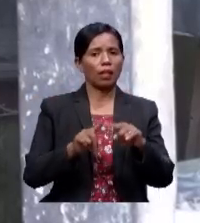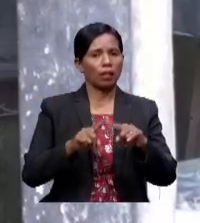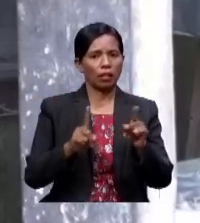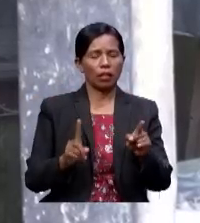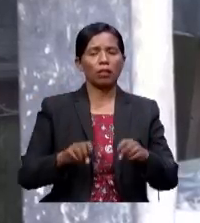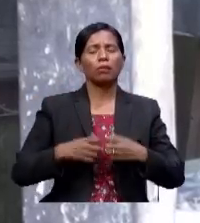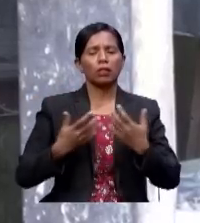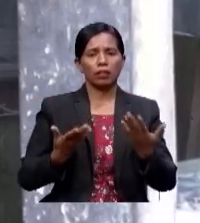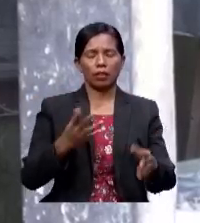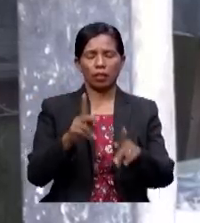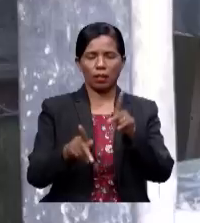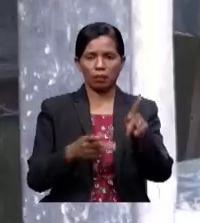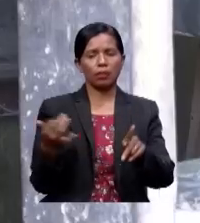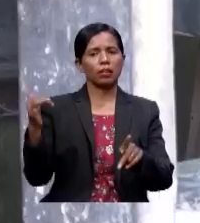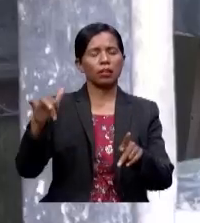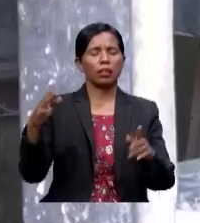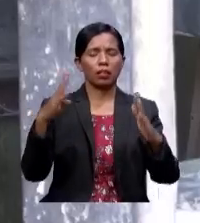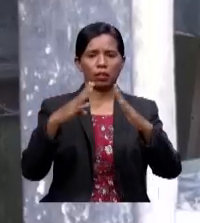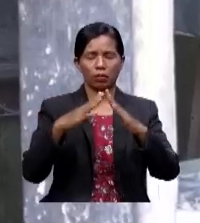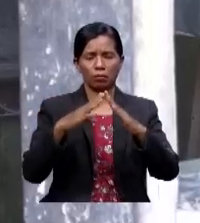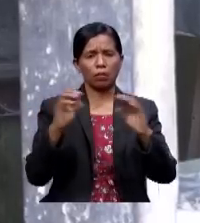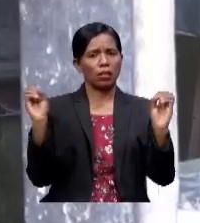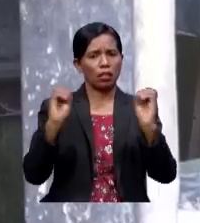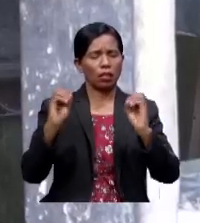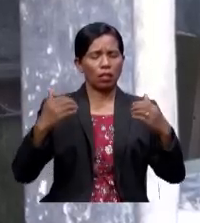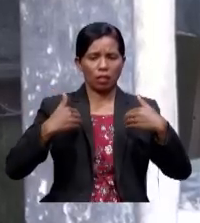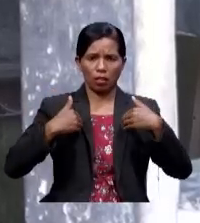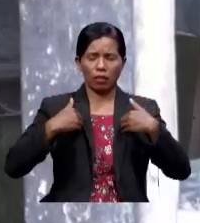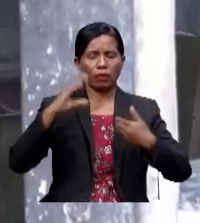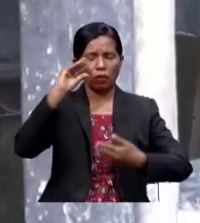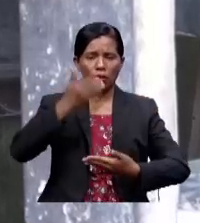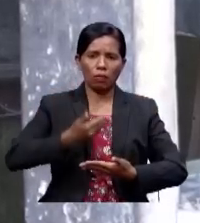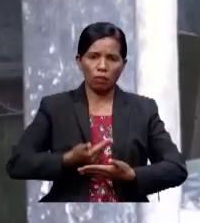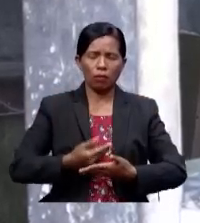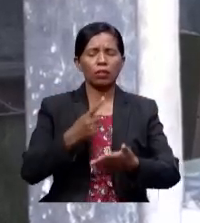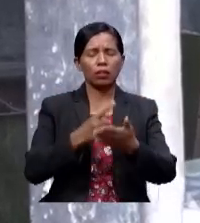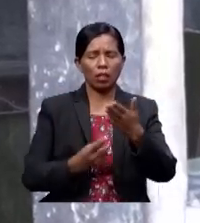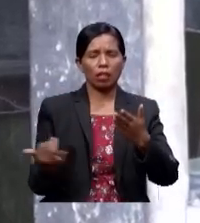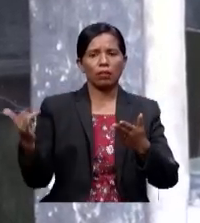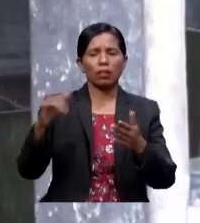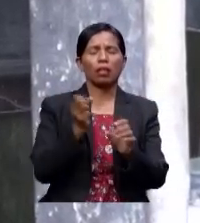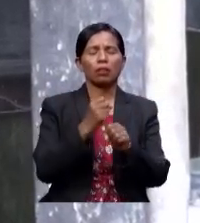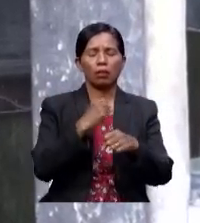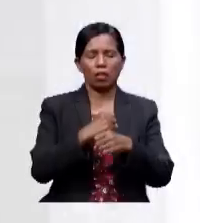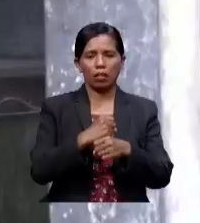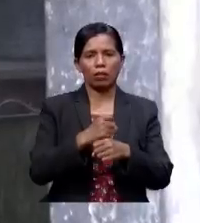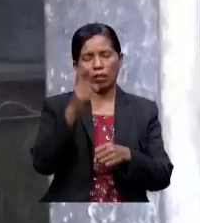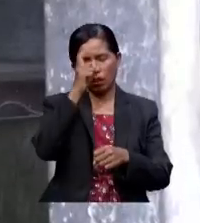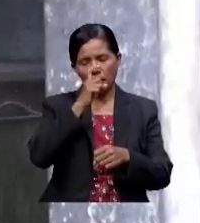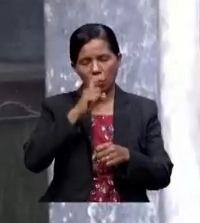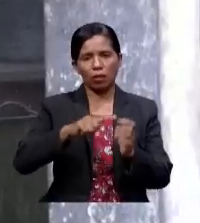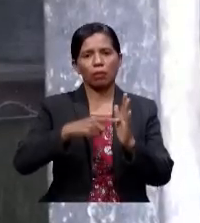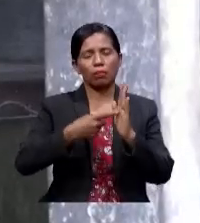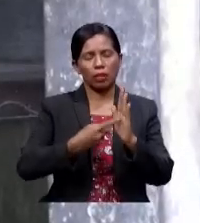e masira nebe ia umalaran la ia oan. Saida maksira bele halo bain hira idade hahu aumenta.